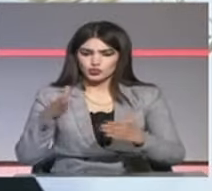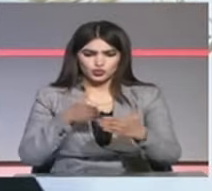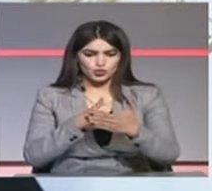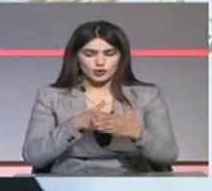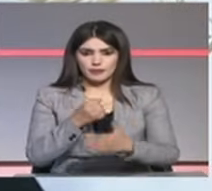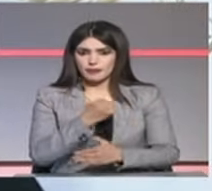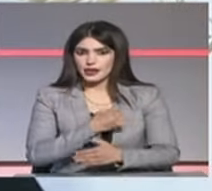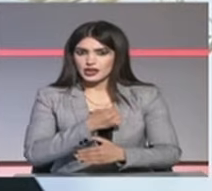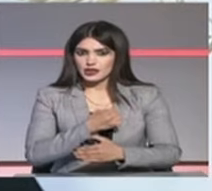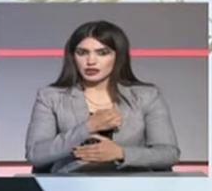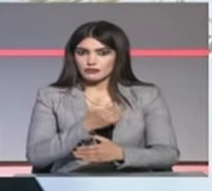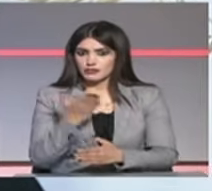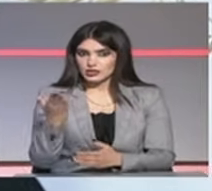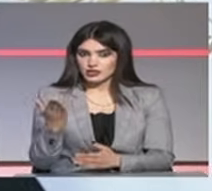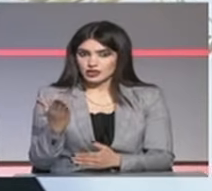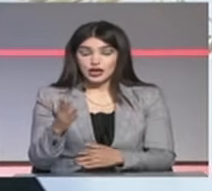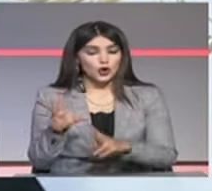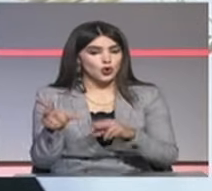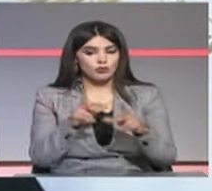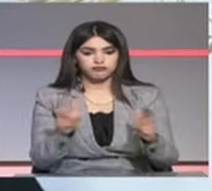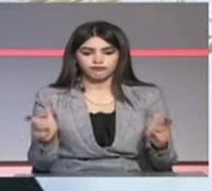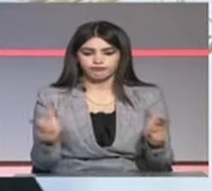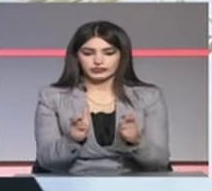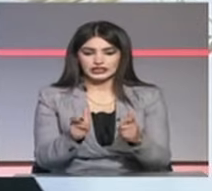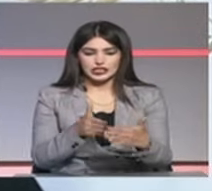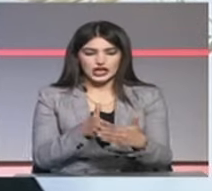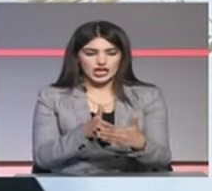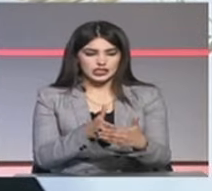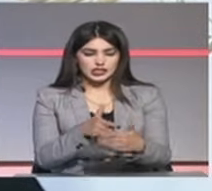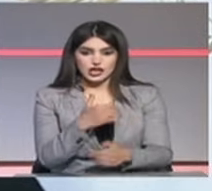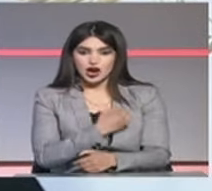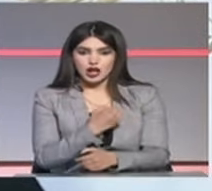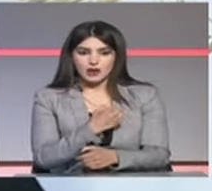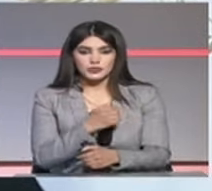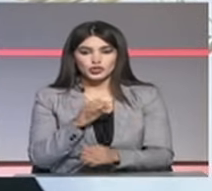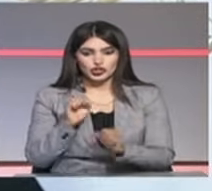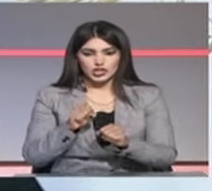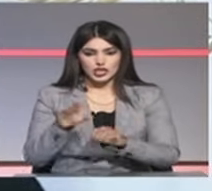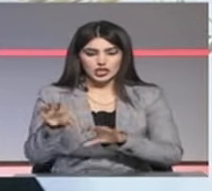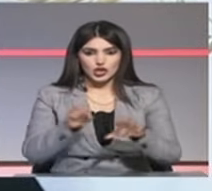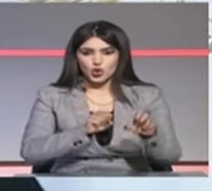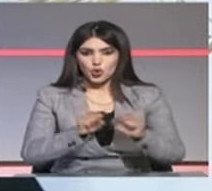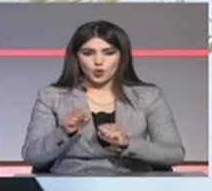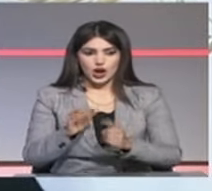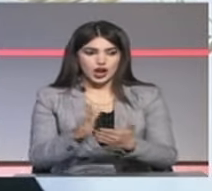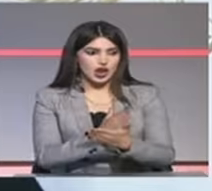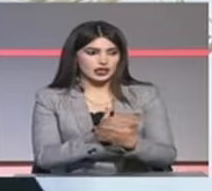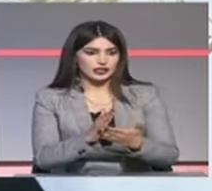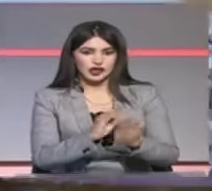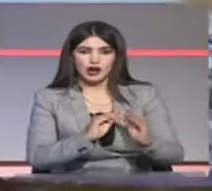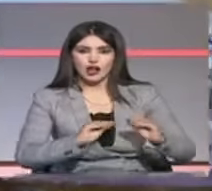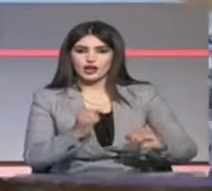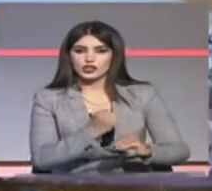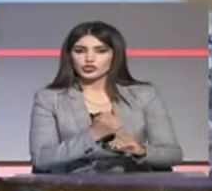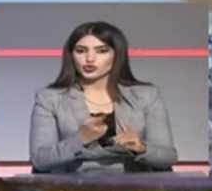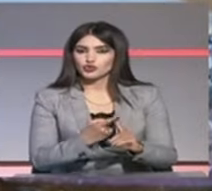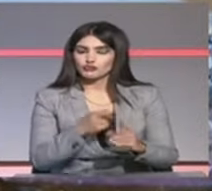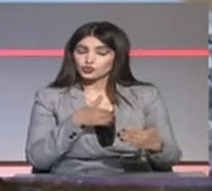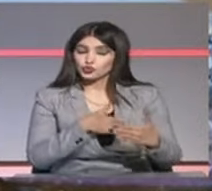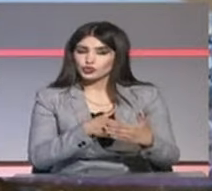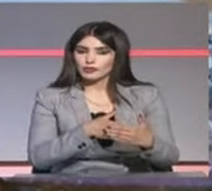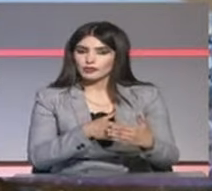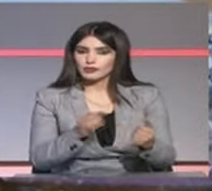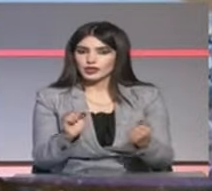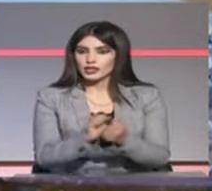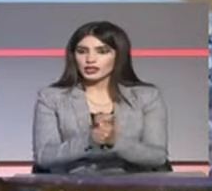دون استثناء وتقويض قدرتها الاستقطاب او تجنيد عناصر جديده اللقاء سياسي